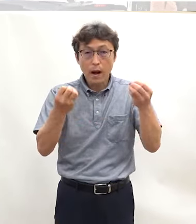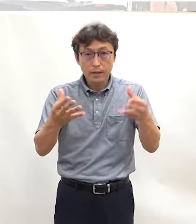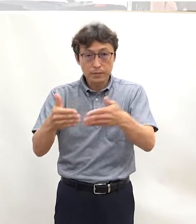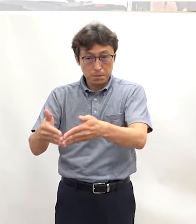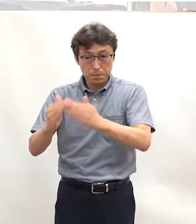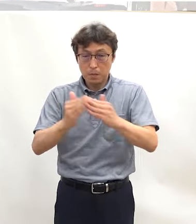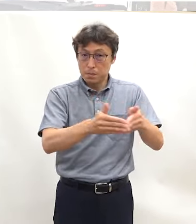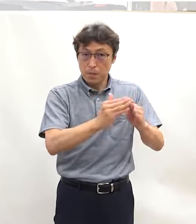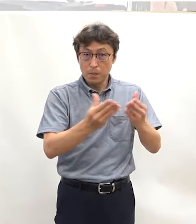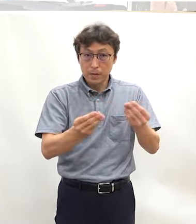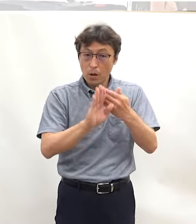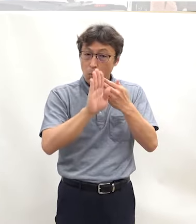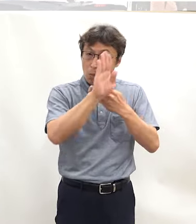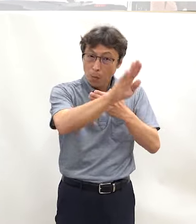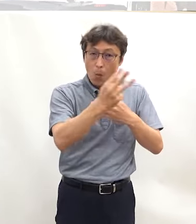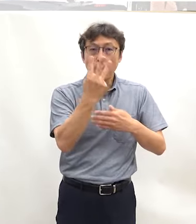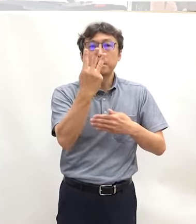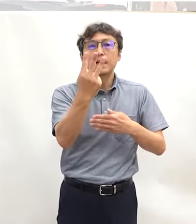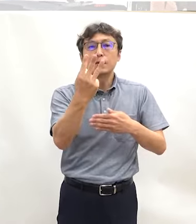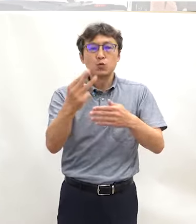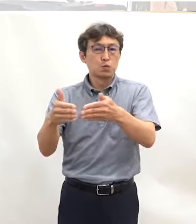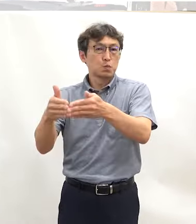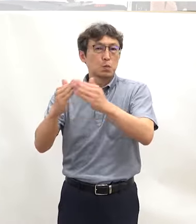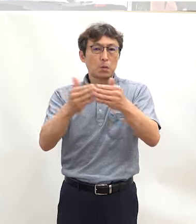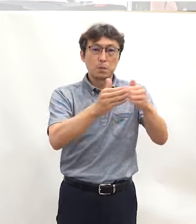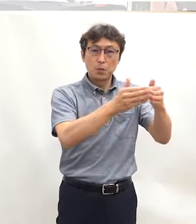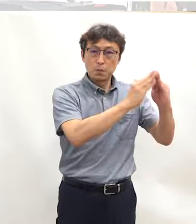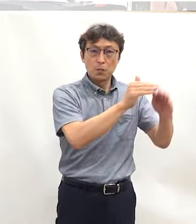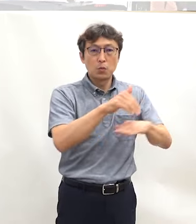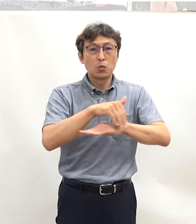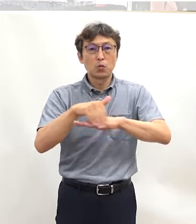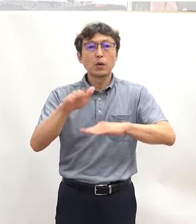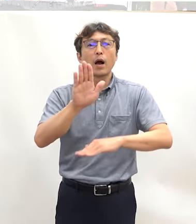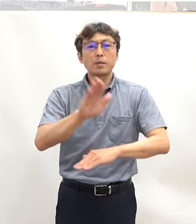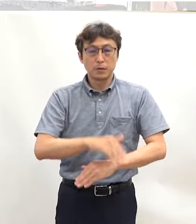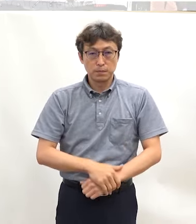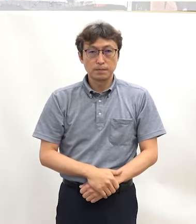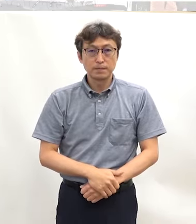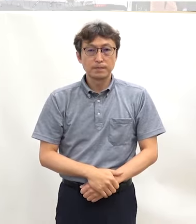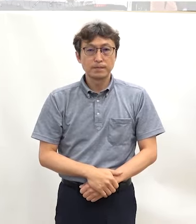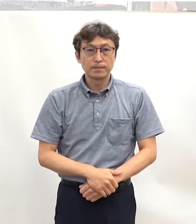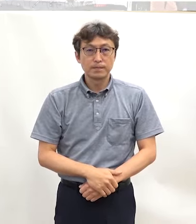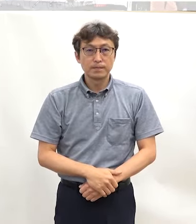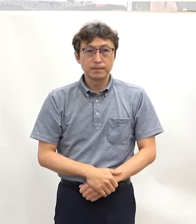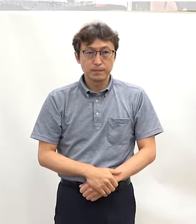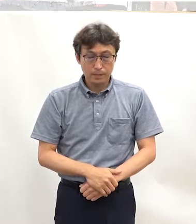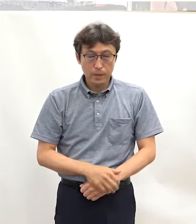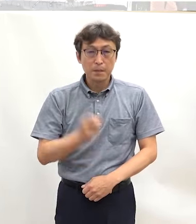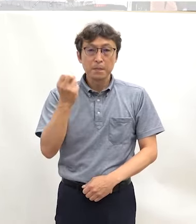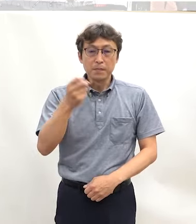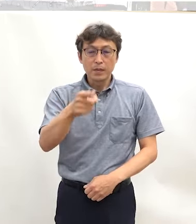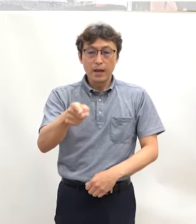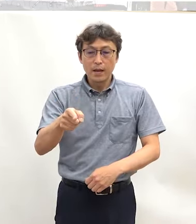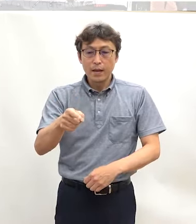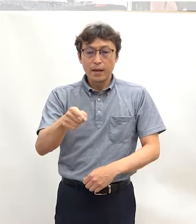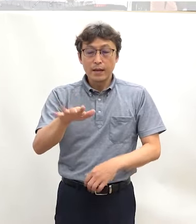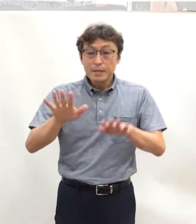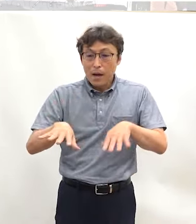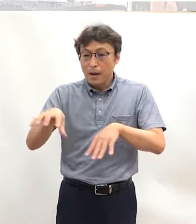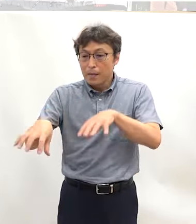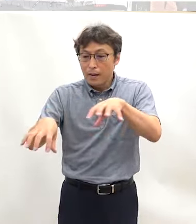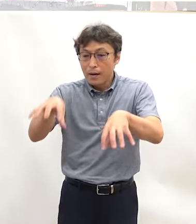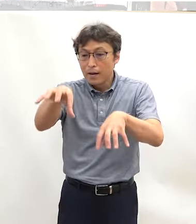されております。その医療機関にはいずれ落ち着いたらこちらの方にも参加いただこうというふうに思ってお